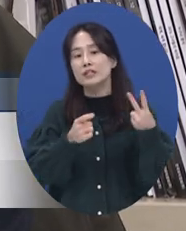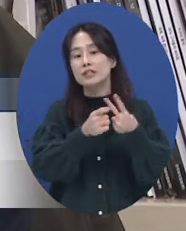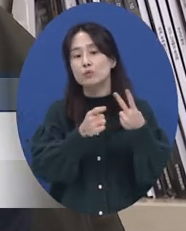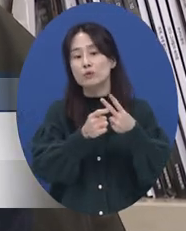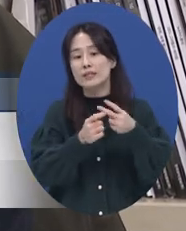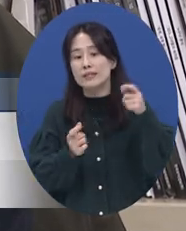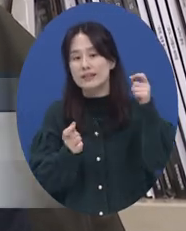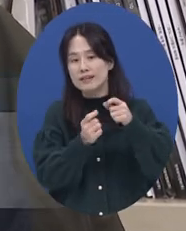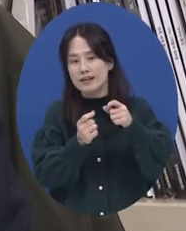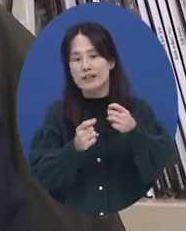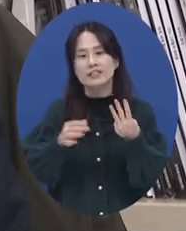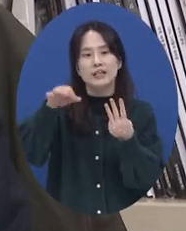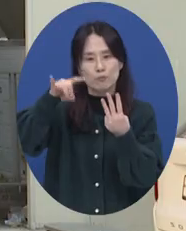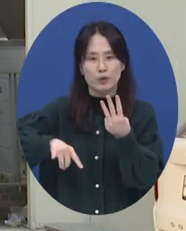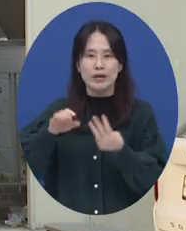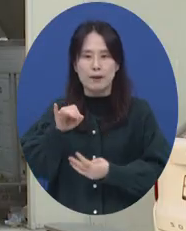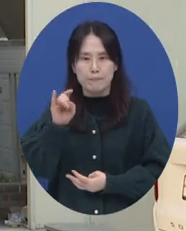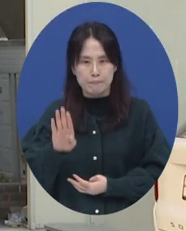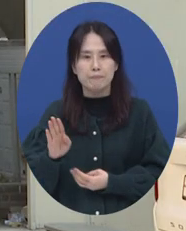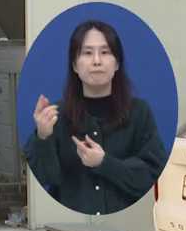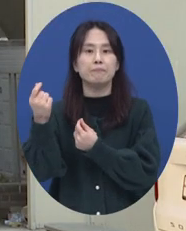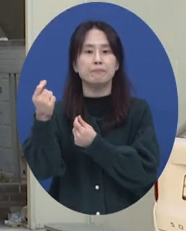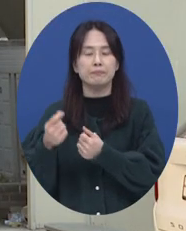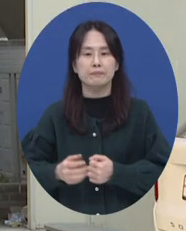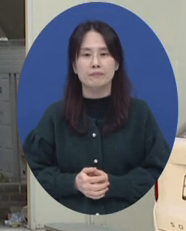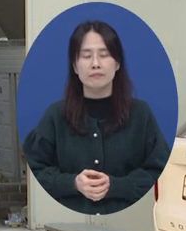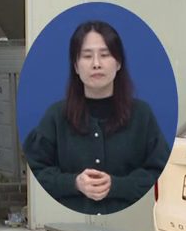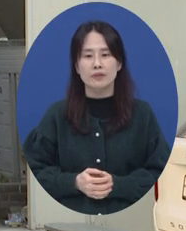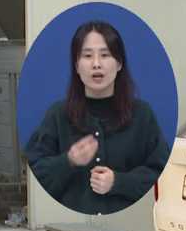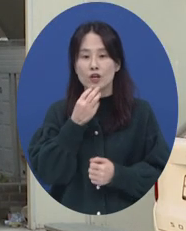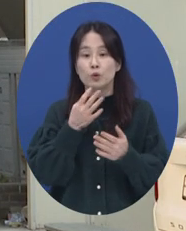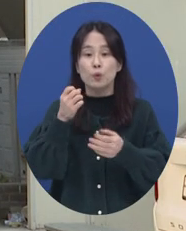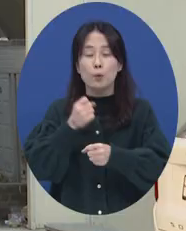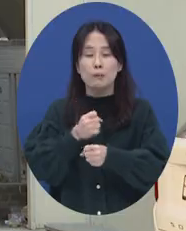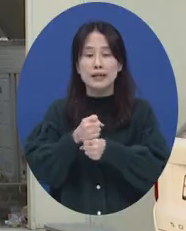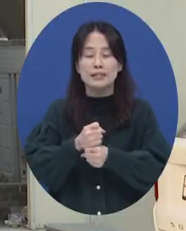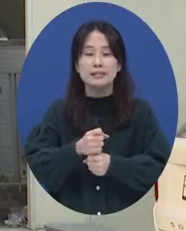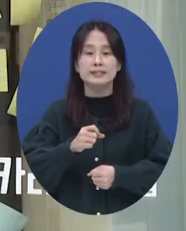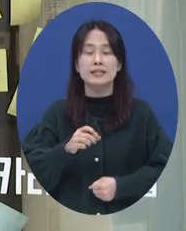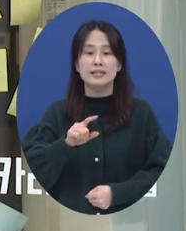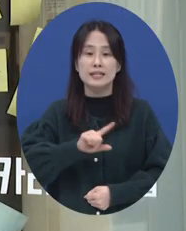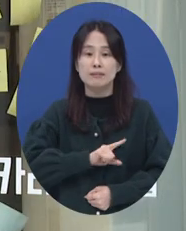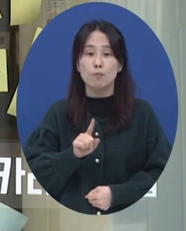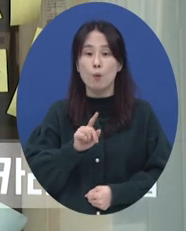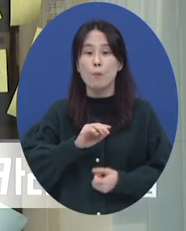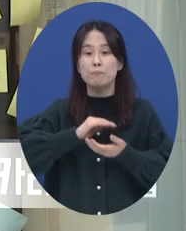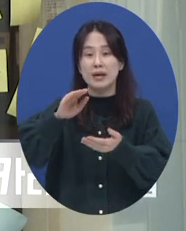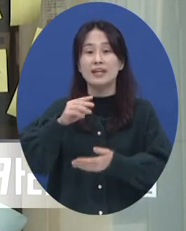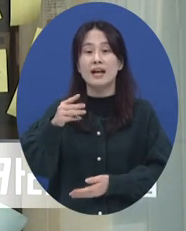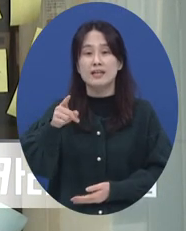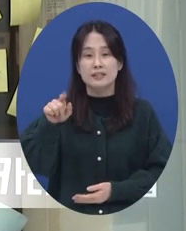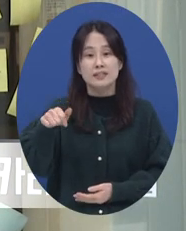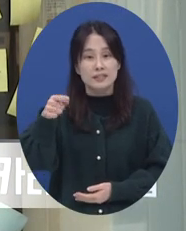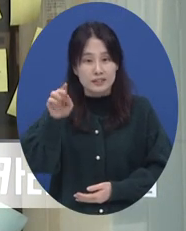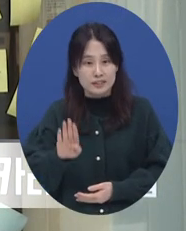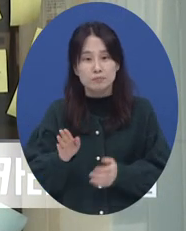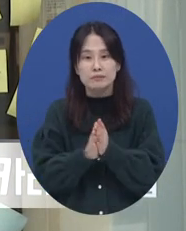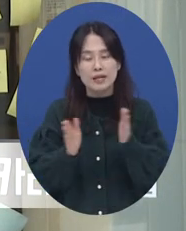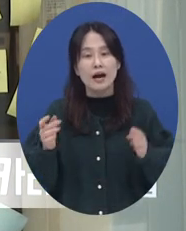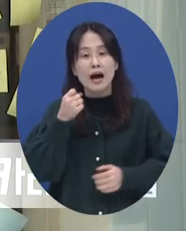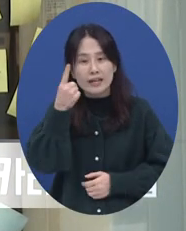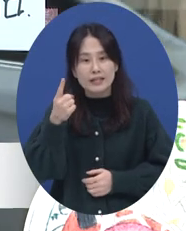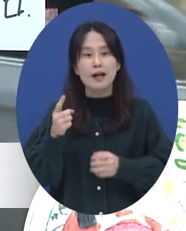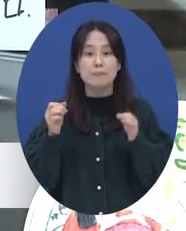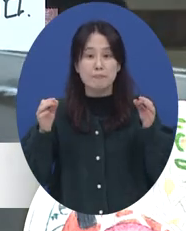육박하는 위협하는 3의 없습니다 경기 료가 만든 앱의 이름은 배달 특급 출시된 지 불과 한 달